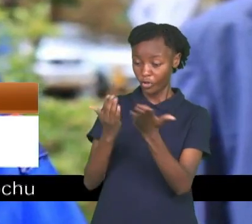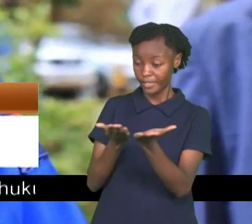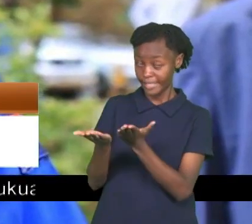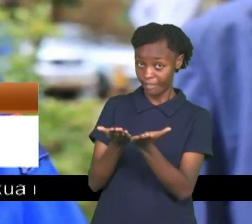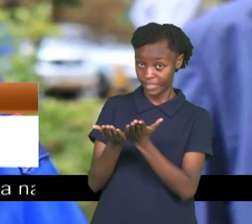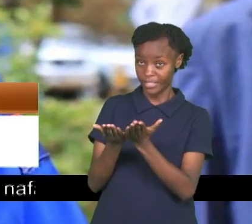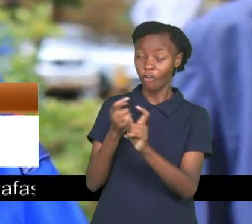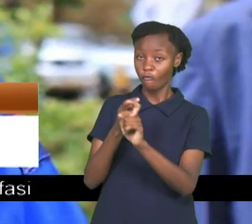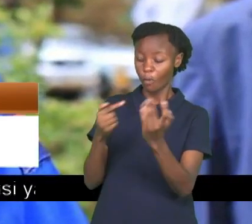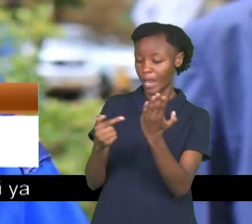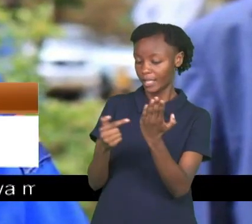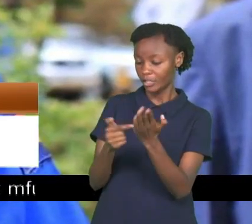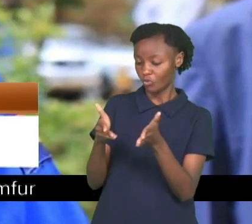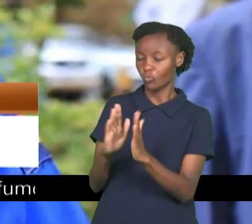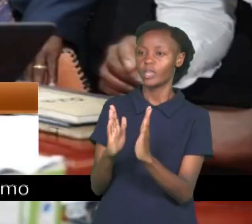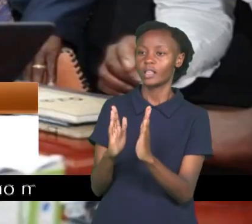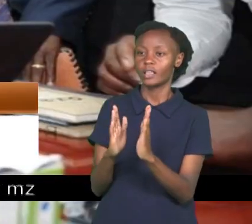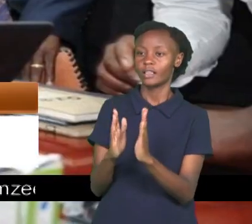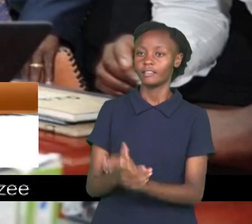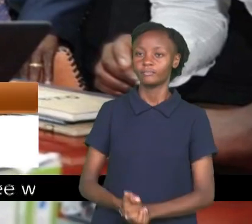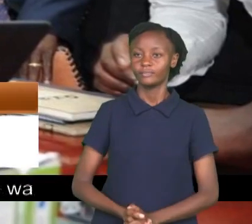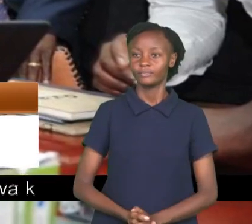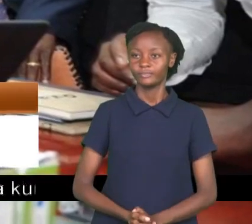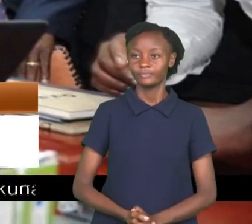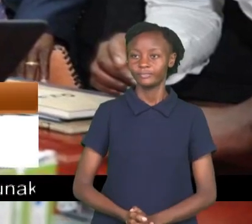zote kwa njia ya kidijitali.